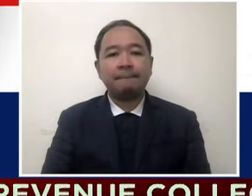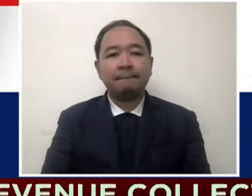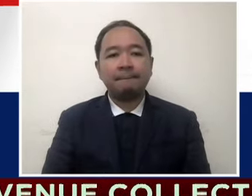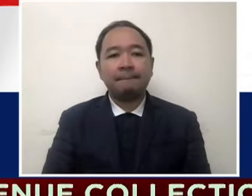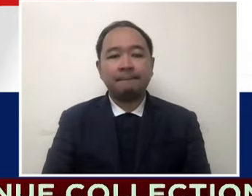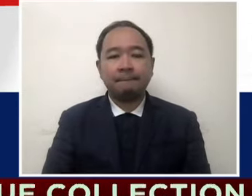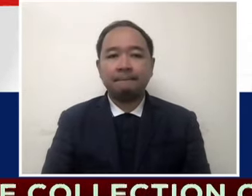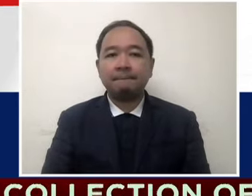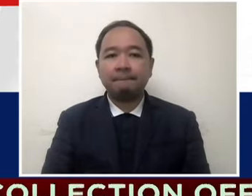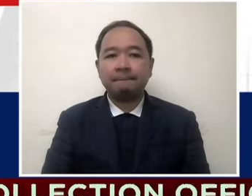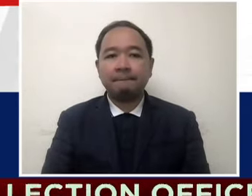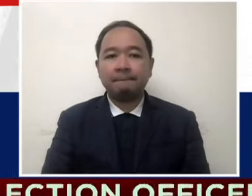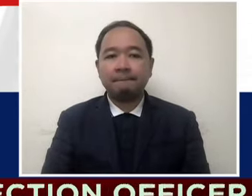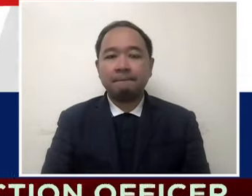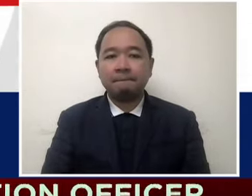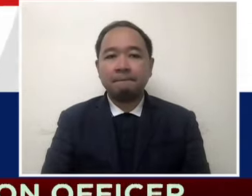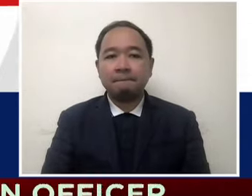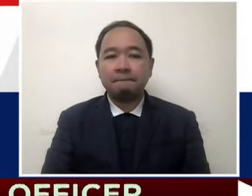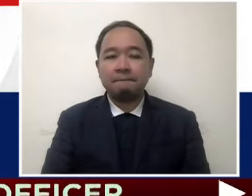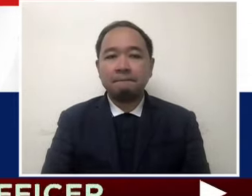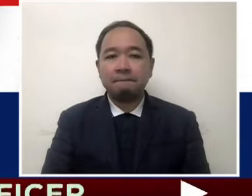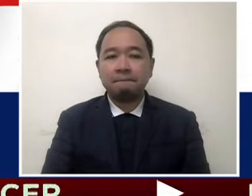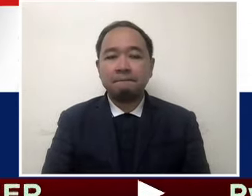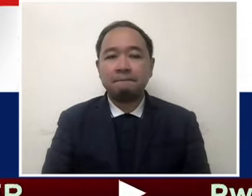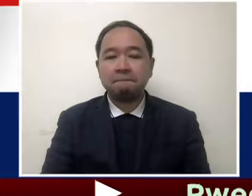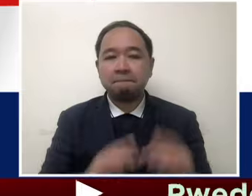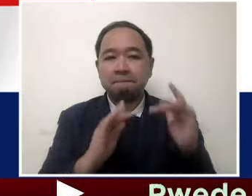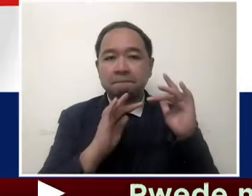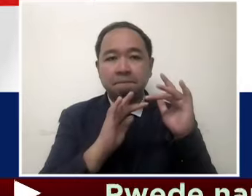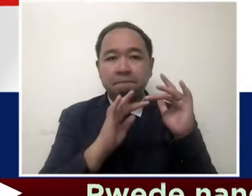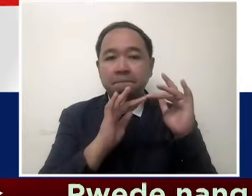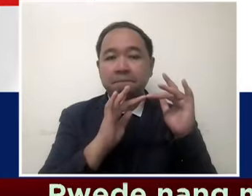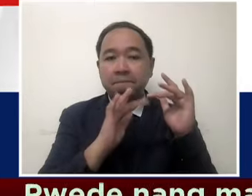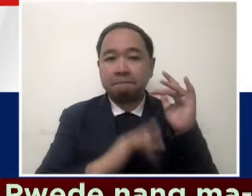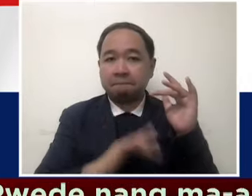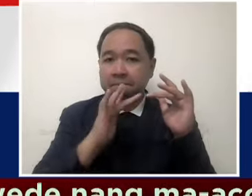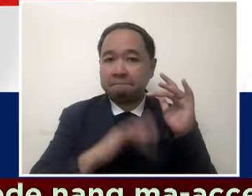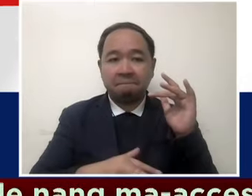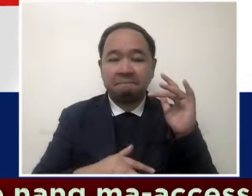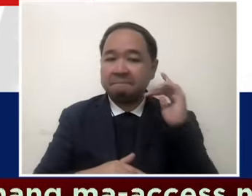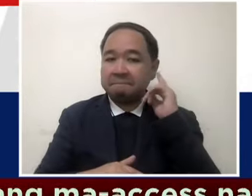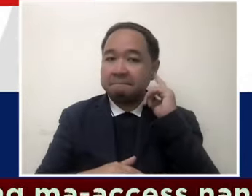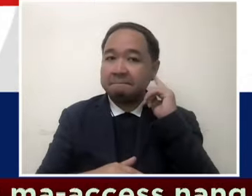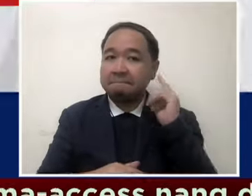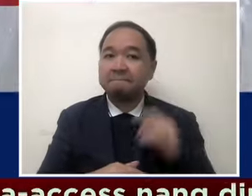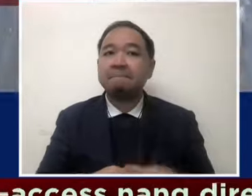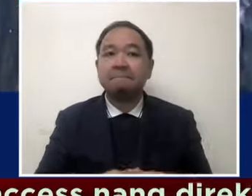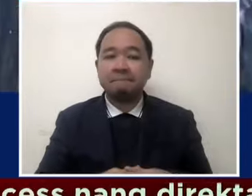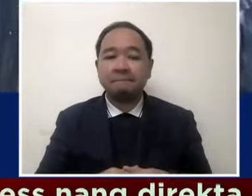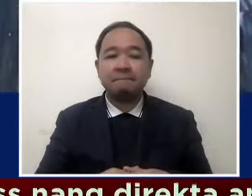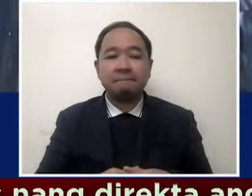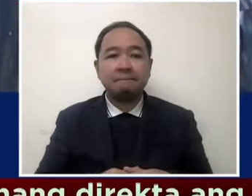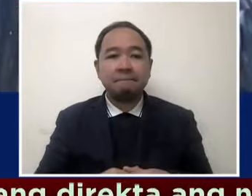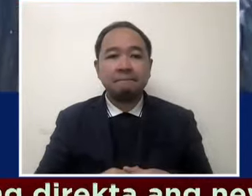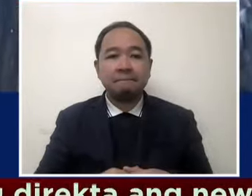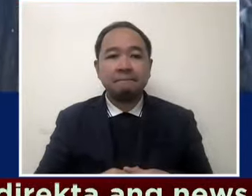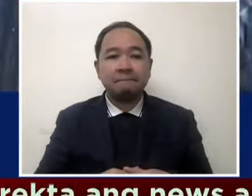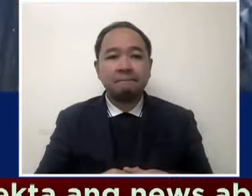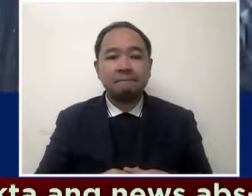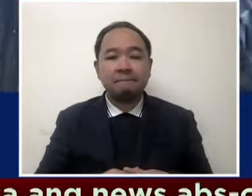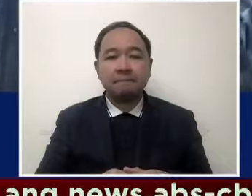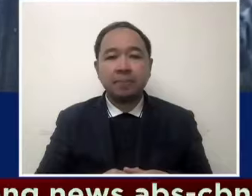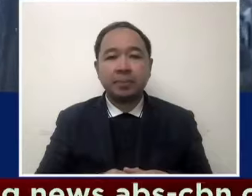cost of fire natin. Sa residential, may nasunog po na aso. So far yun lang naman po, wala namang ibang casualty. Hindi rin nila alam pa